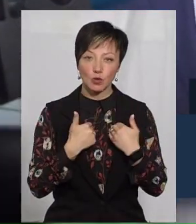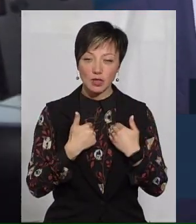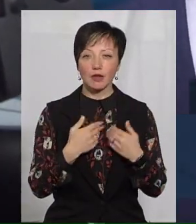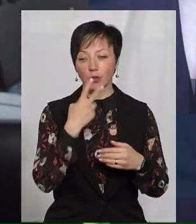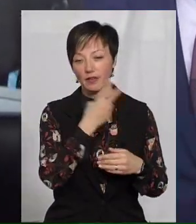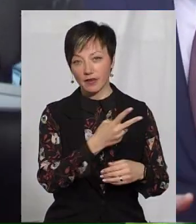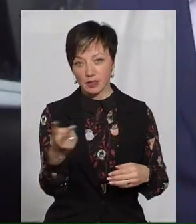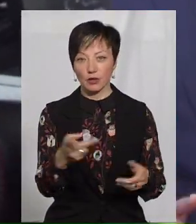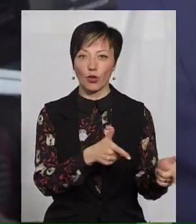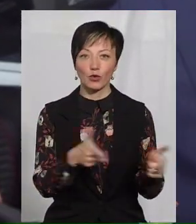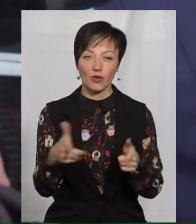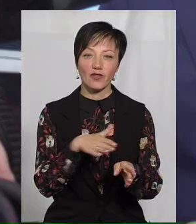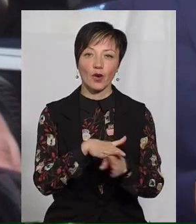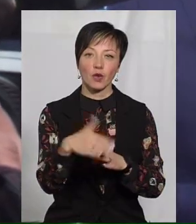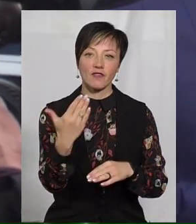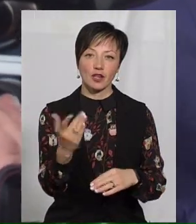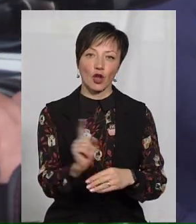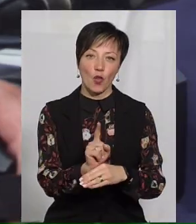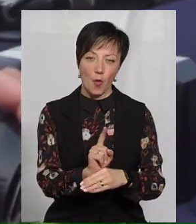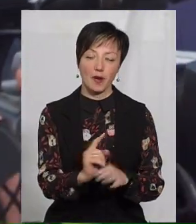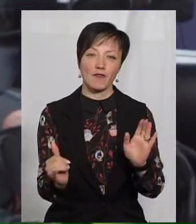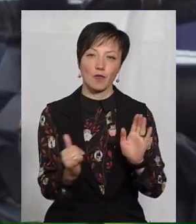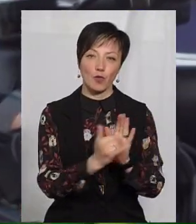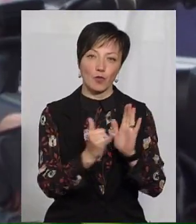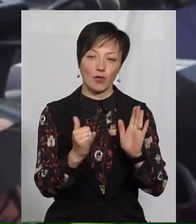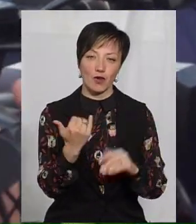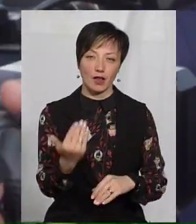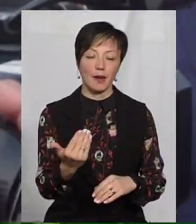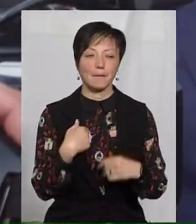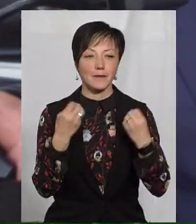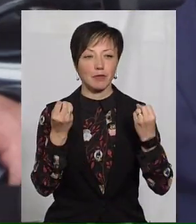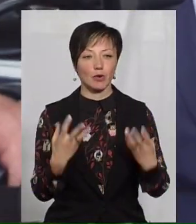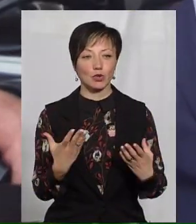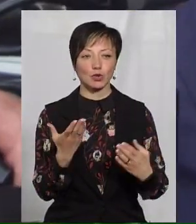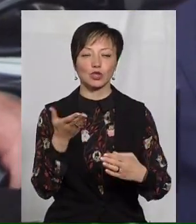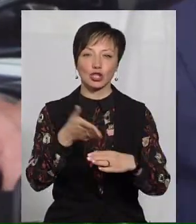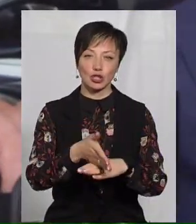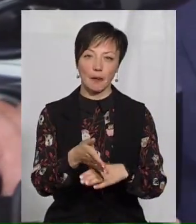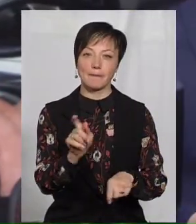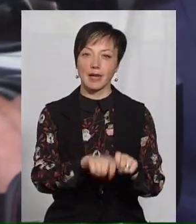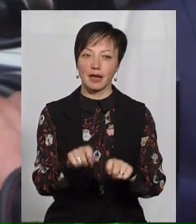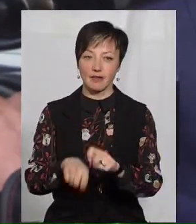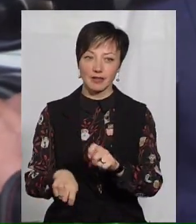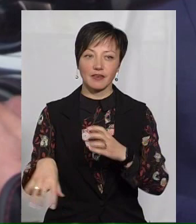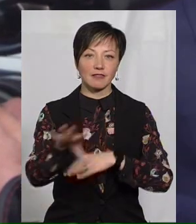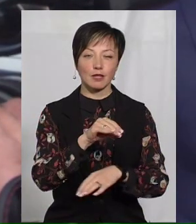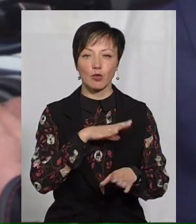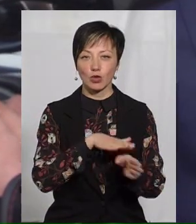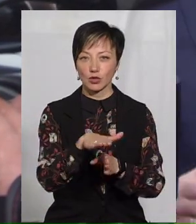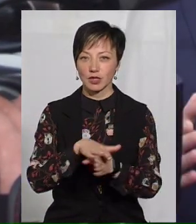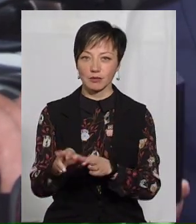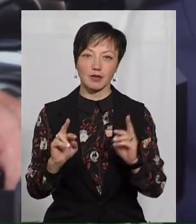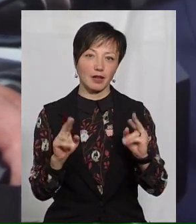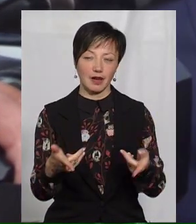кажуть, дивіться, ми вже готові виконувати ваші норми, які ви опублікували. Ми просто зайшли перевірити. Ви подивіться, було все дотримано так,